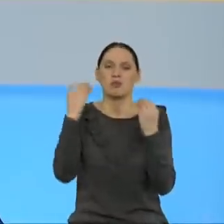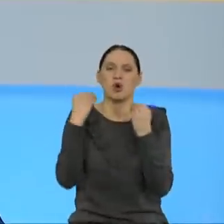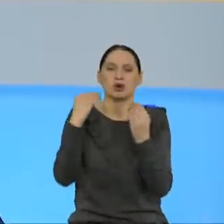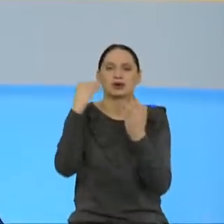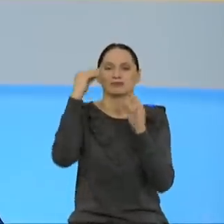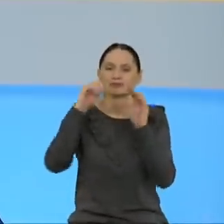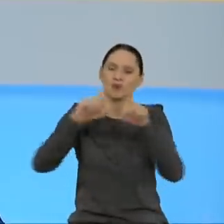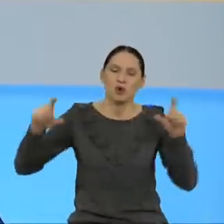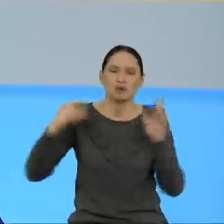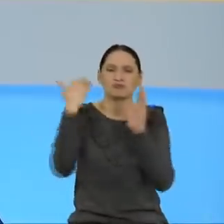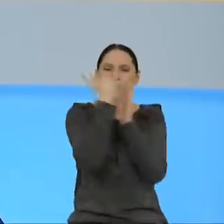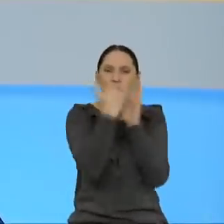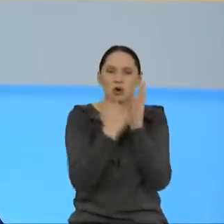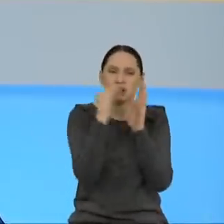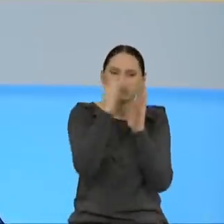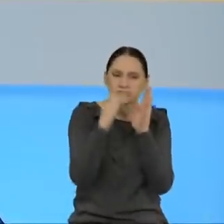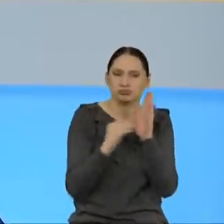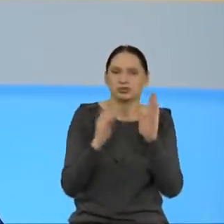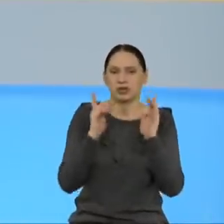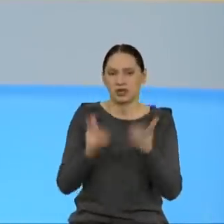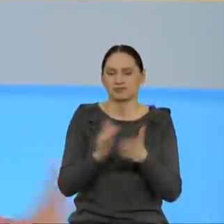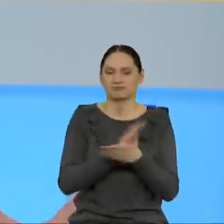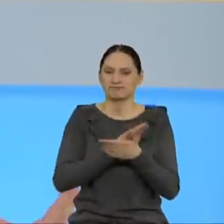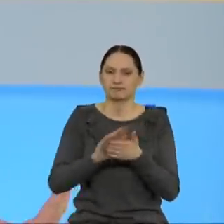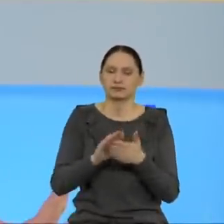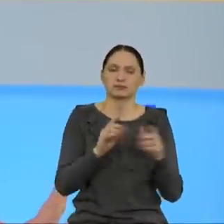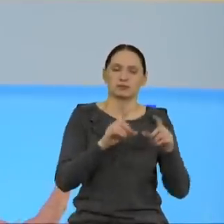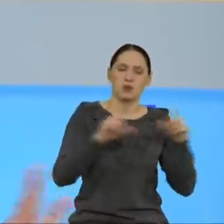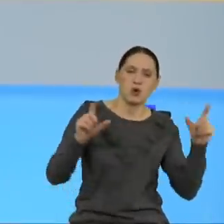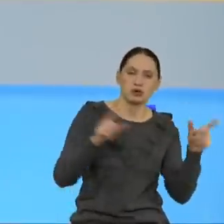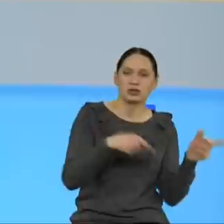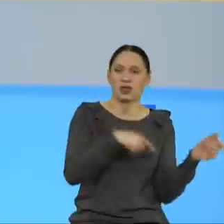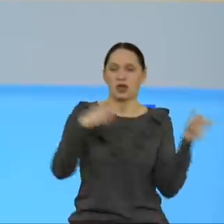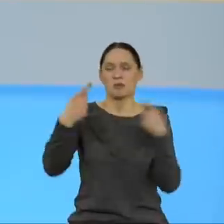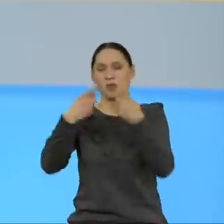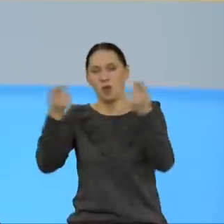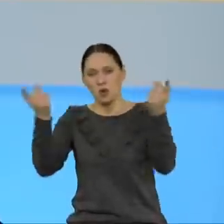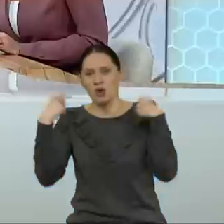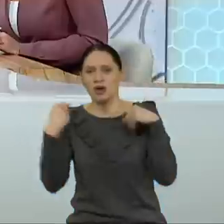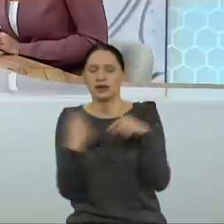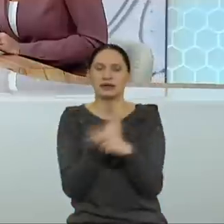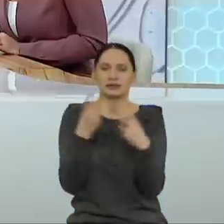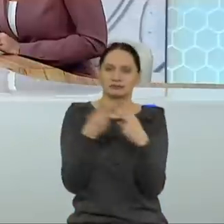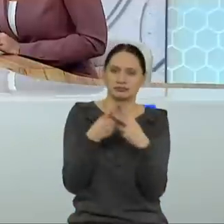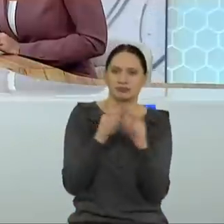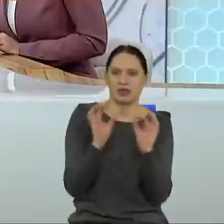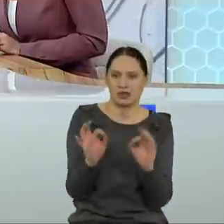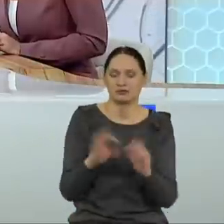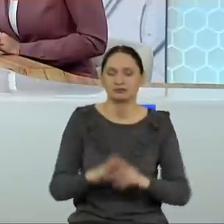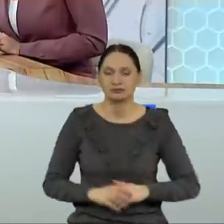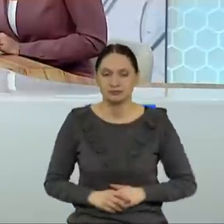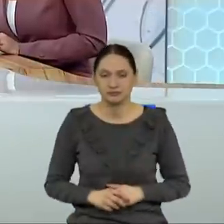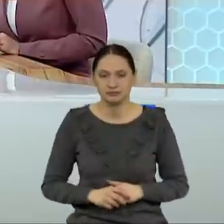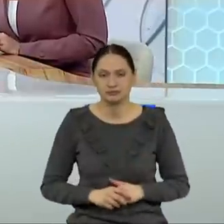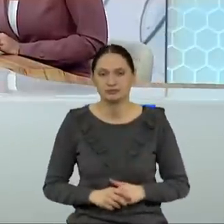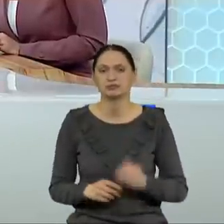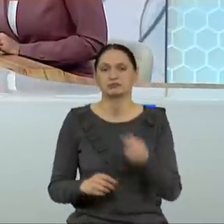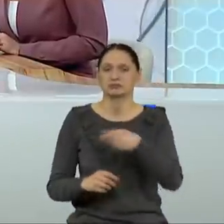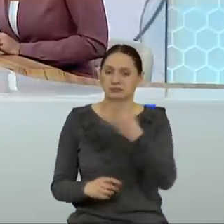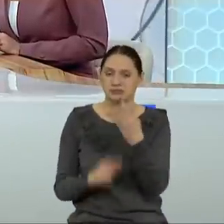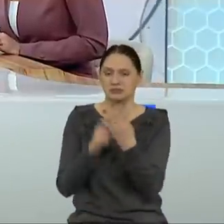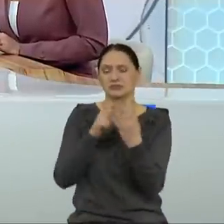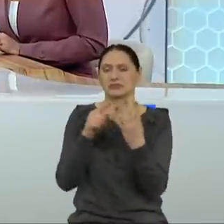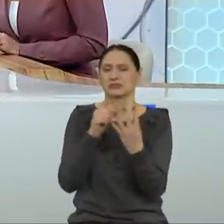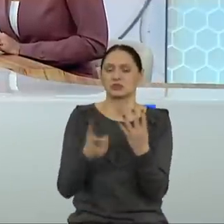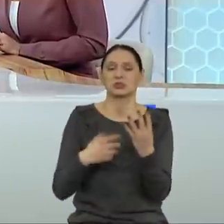kiek įmanoma, nuoseklesnis perėjimas, ko dabar labai pasigendame iš bendrojo lavinimo į aukštąjį mokslą. Sakyčiau, tai keletą tokių bazinių principinių